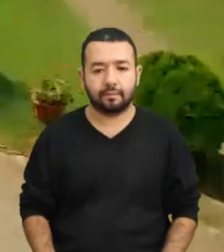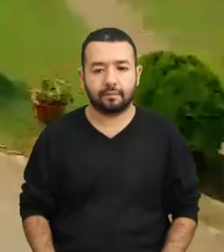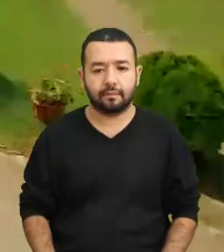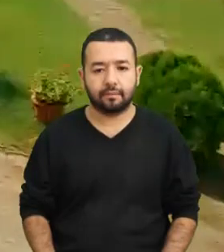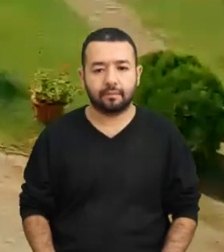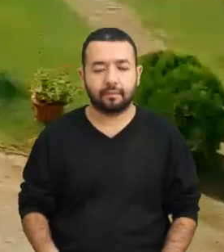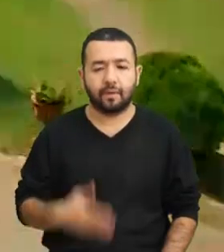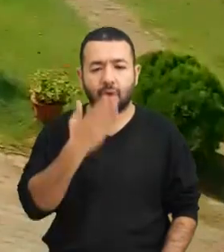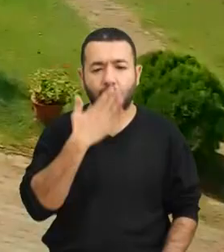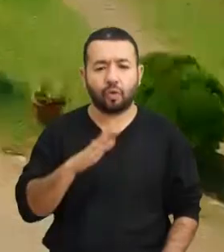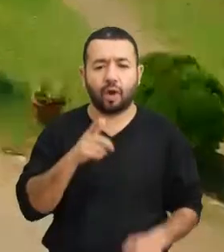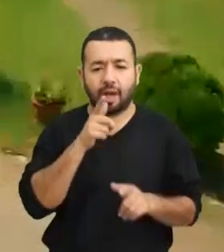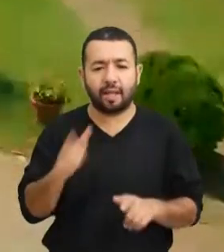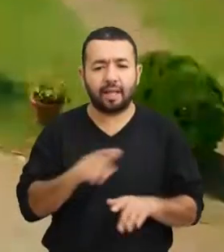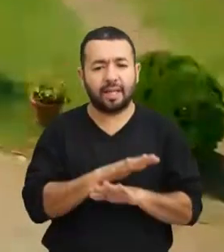Timuçin! Yok